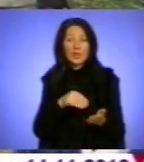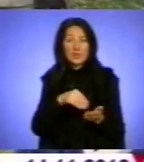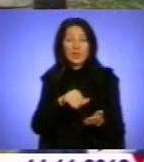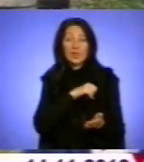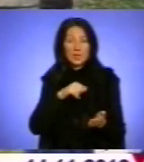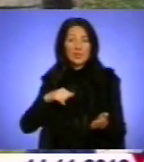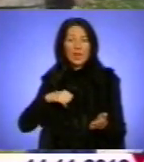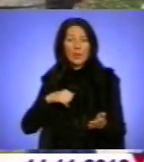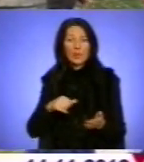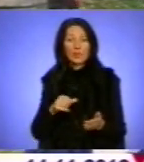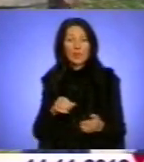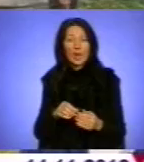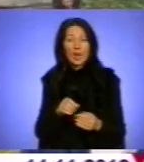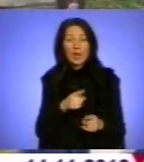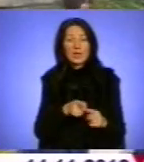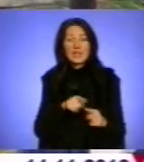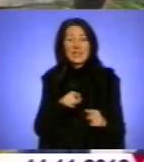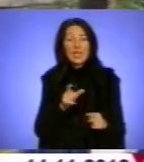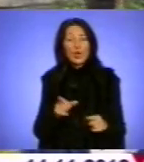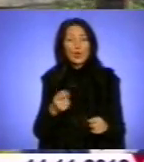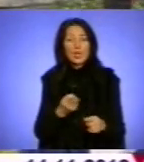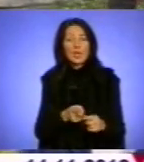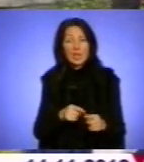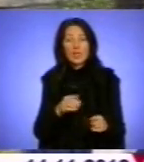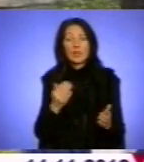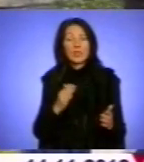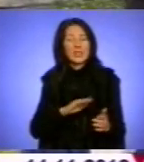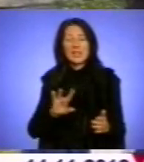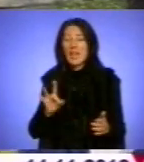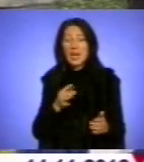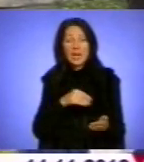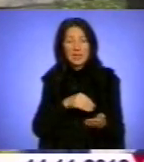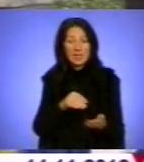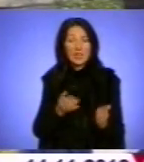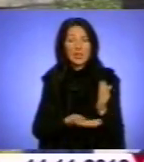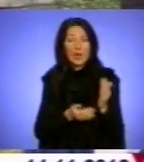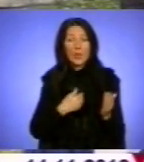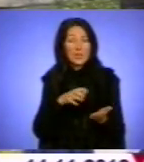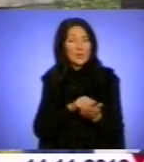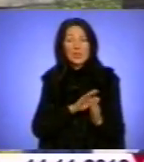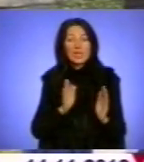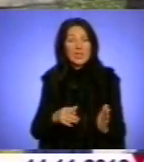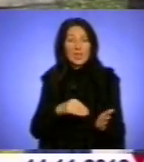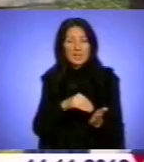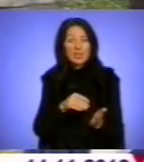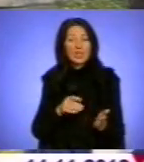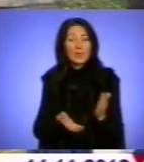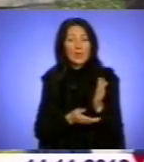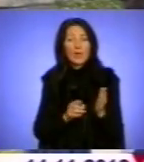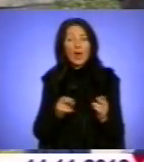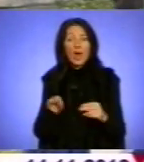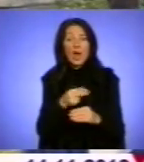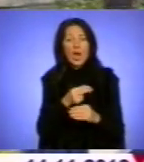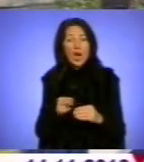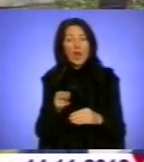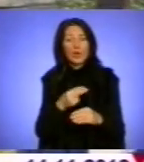ті люди, які вже не раз садили дерева, адже ми займаємося не тільки садженням дерев, але й реконструкцією всяких історичних